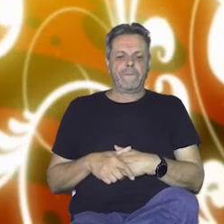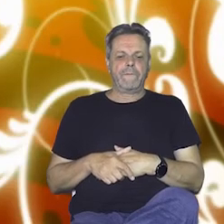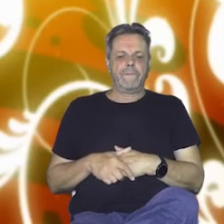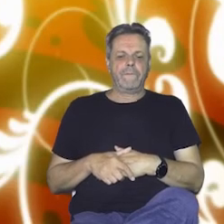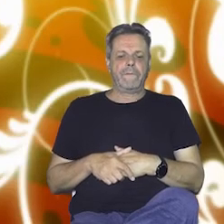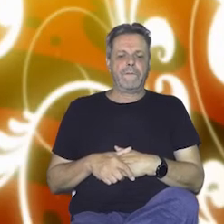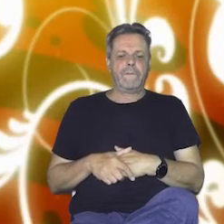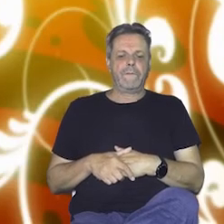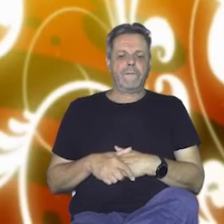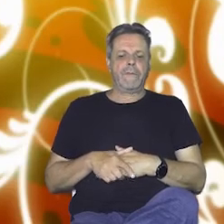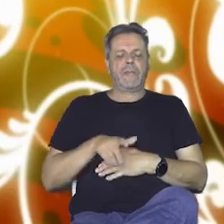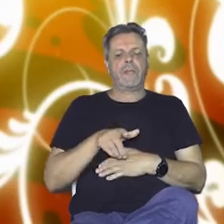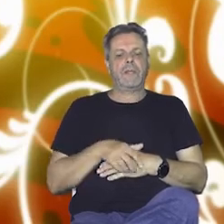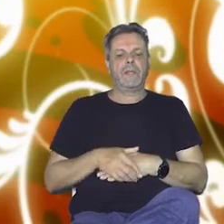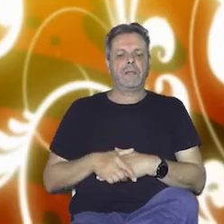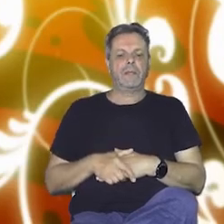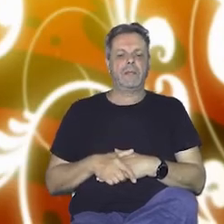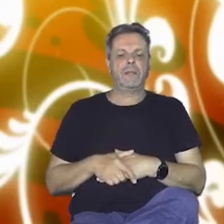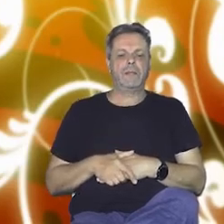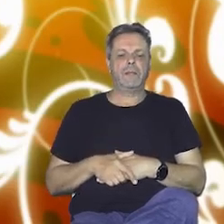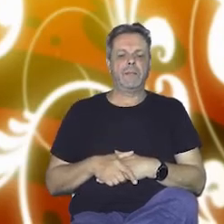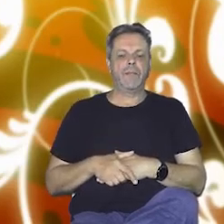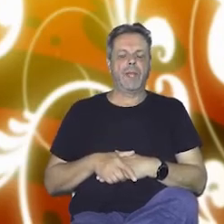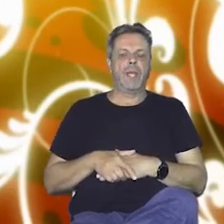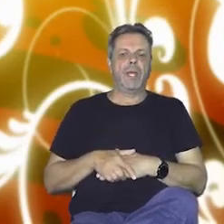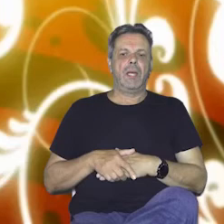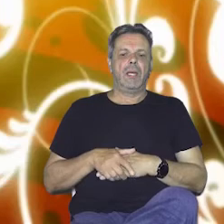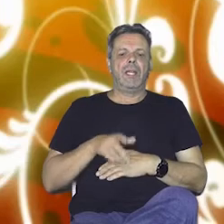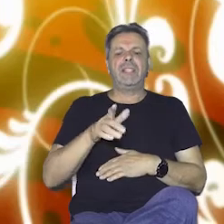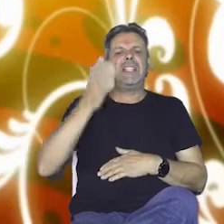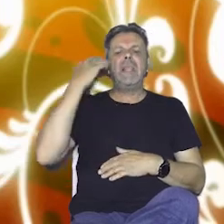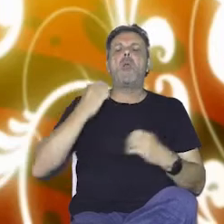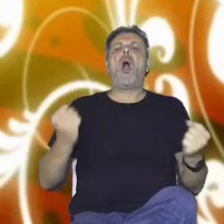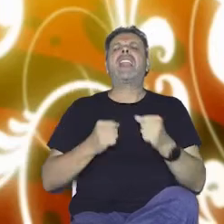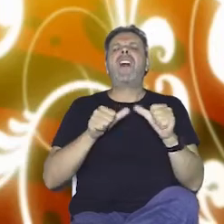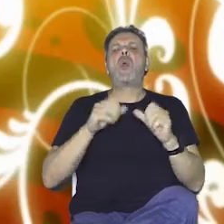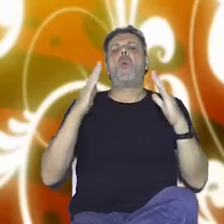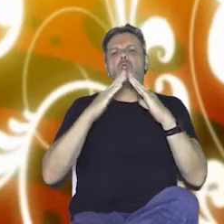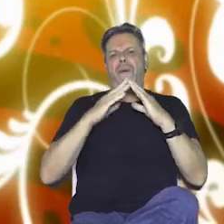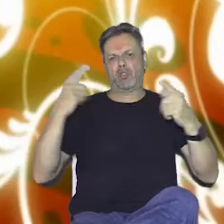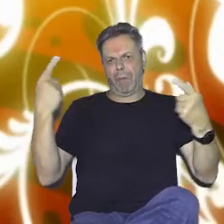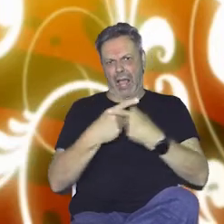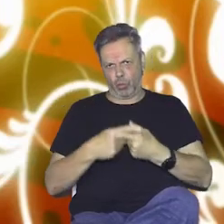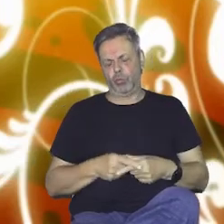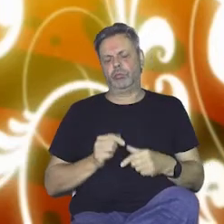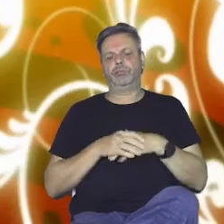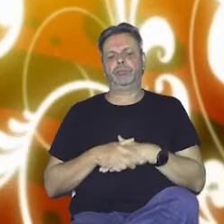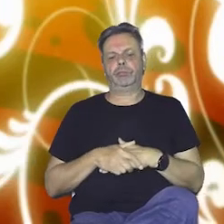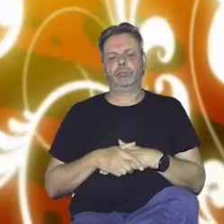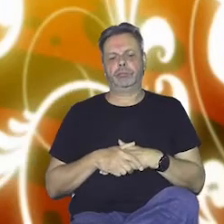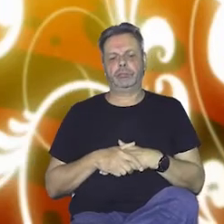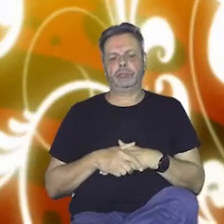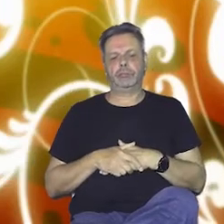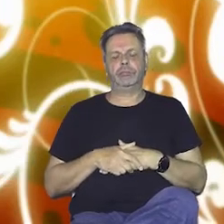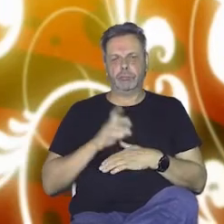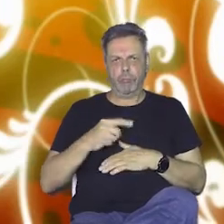Gdje smo ti sami? Si bio aktivan, moram to spomenuti, da. I u domovinskom ratu. Da. Smijem